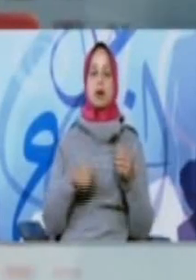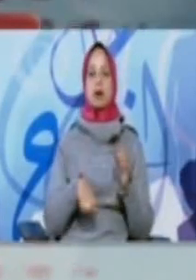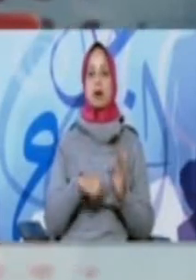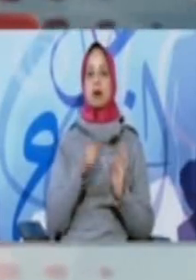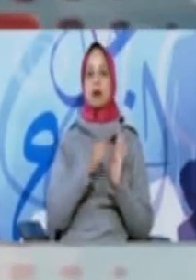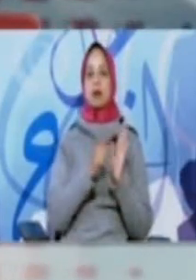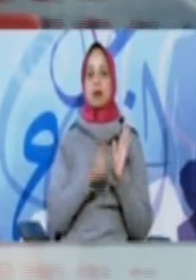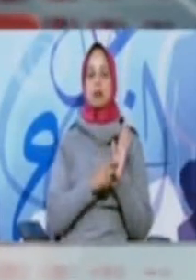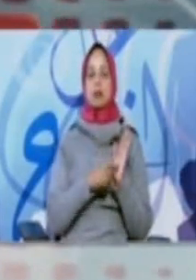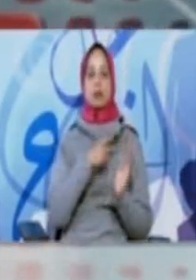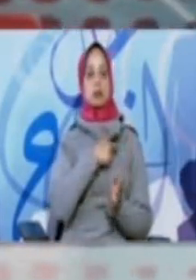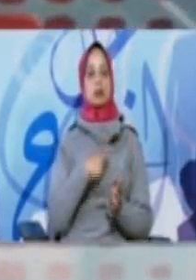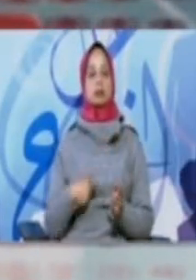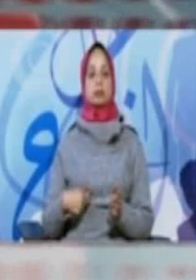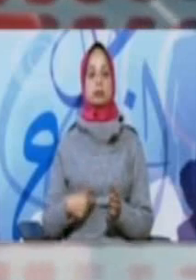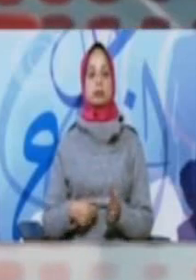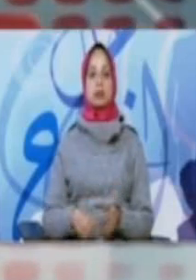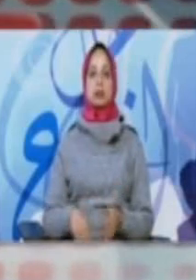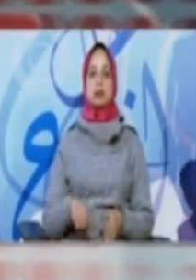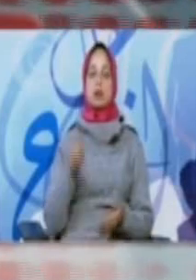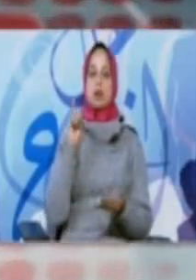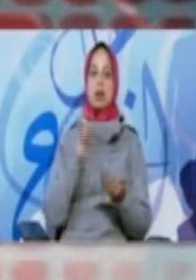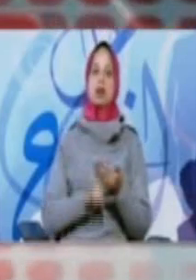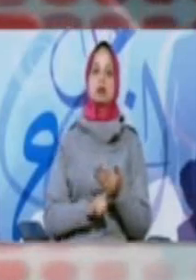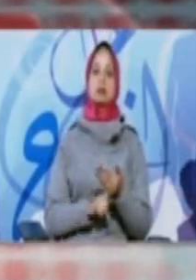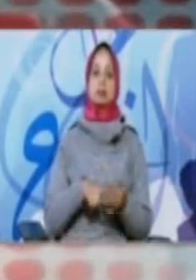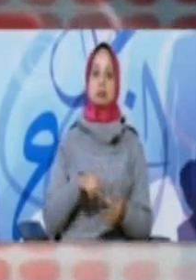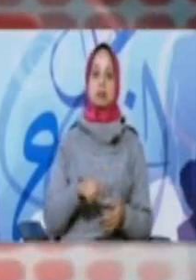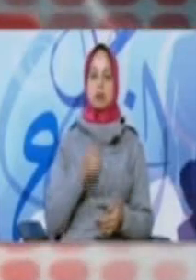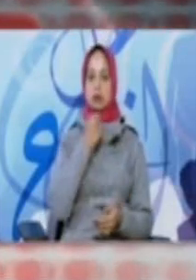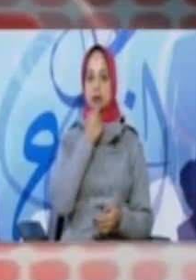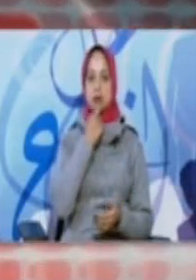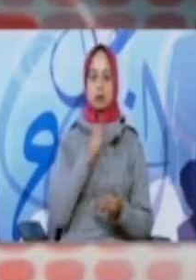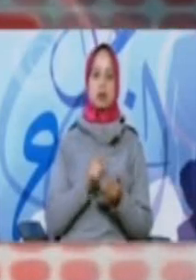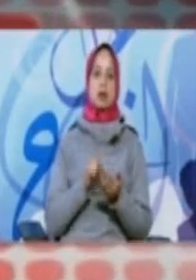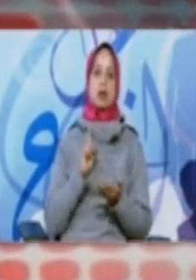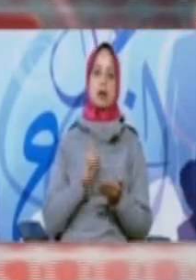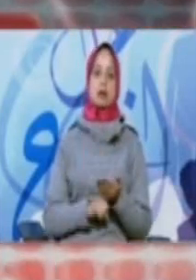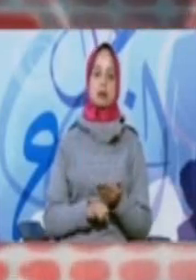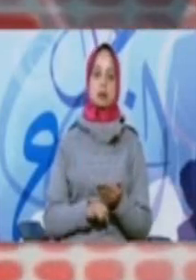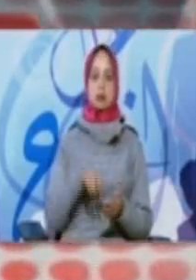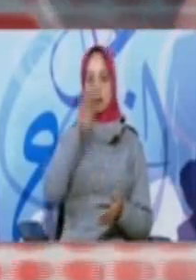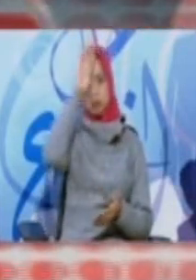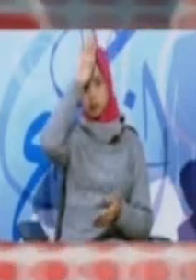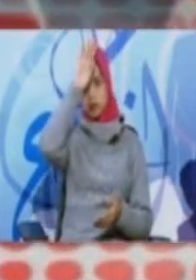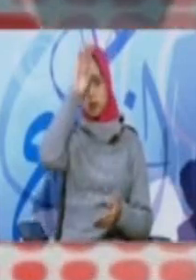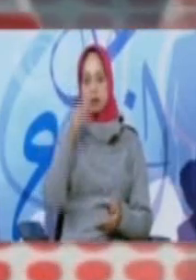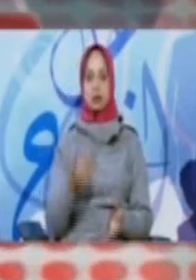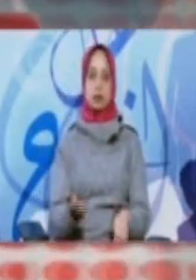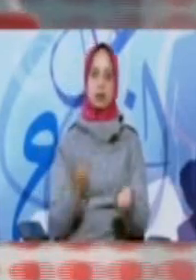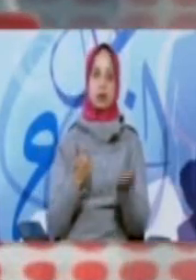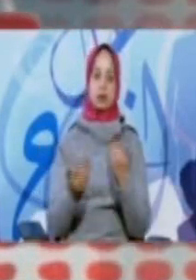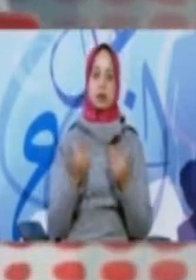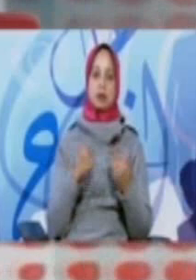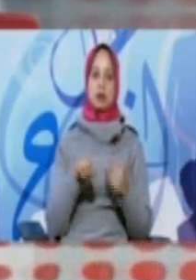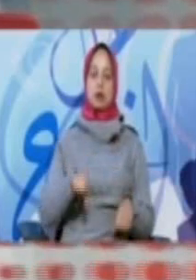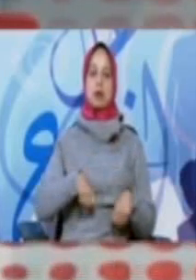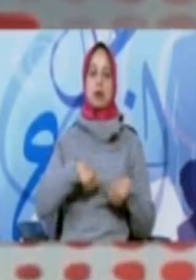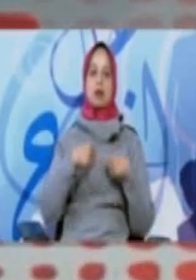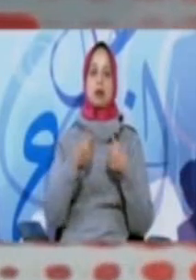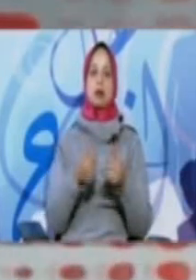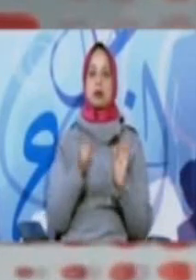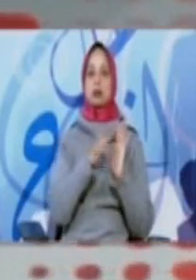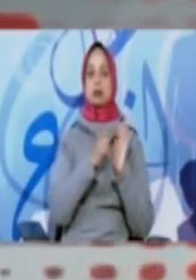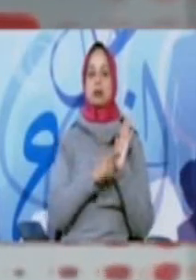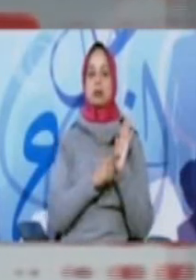واجبار الملك، اجبار هنا مين اللي اكبر؟ اللي اكبر هنا الانجليز على عوده الحياه النيابيه. انا بقول لك هنا بنص